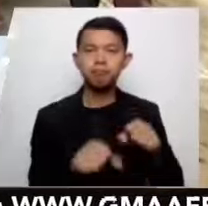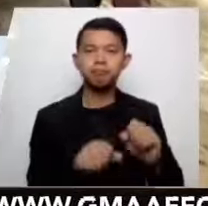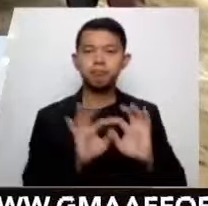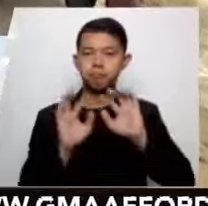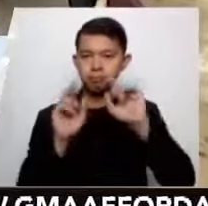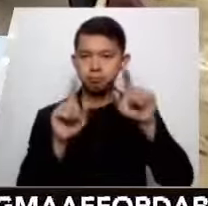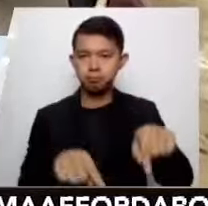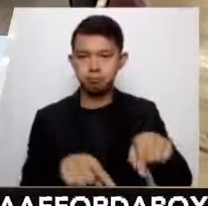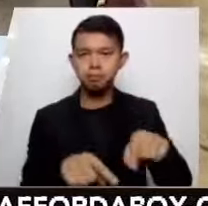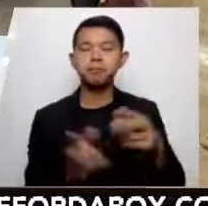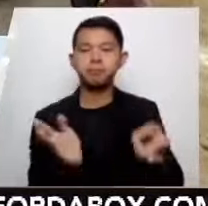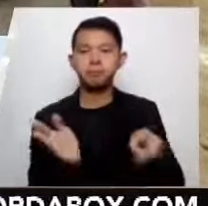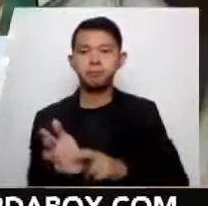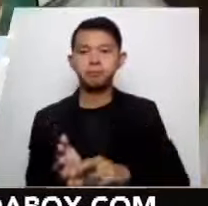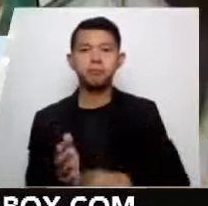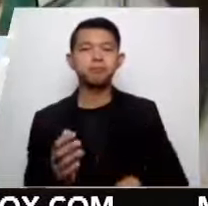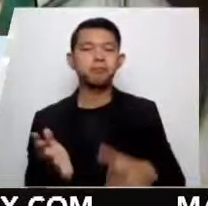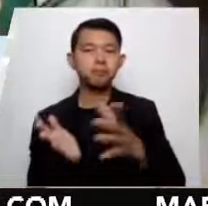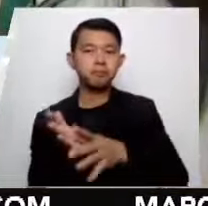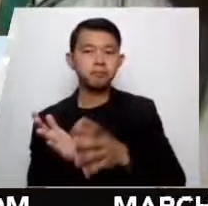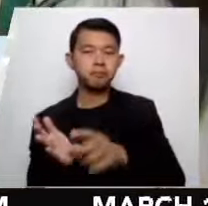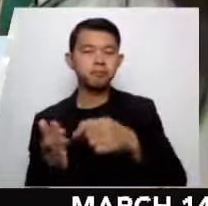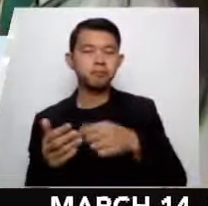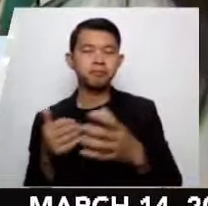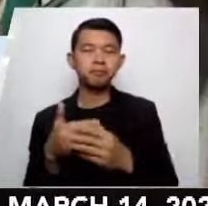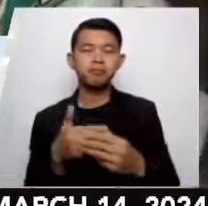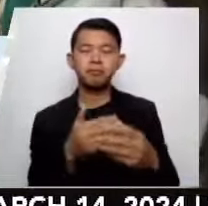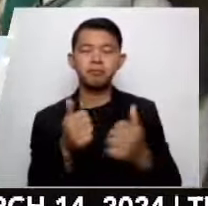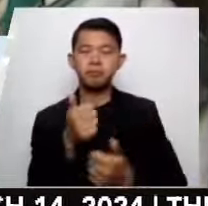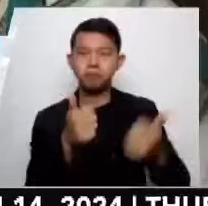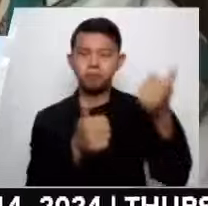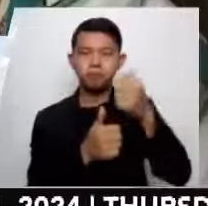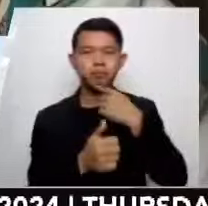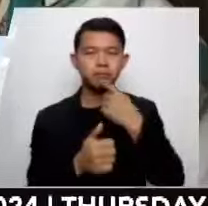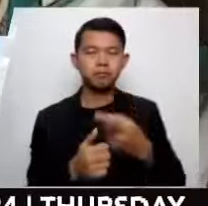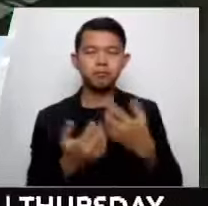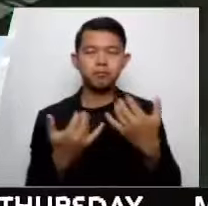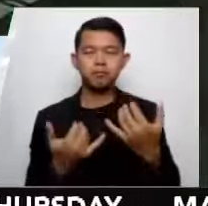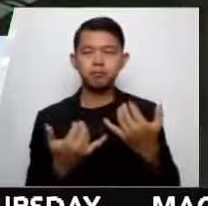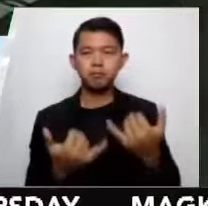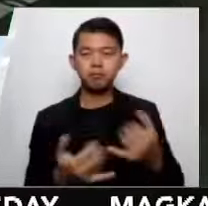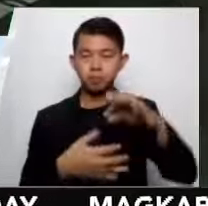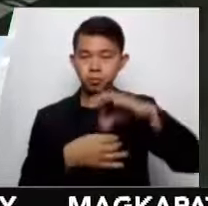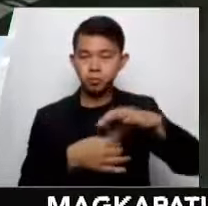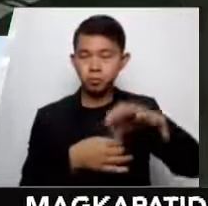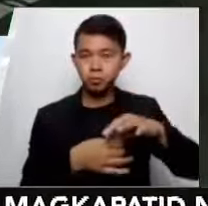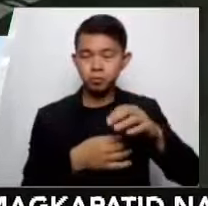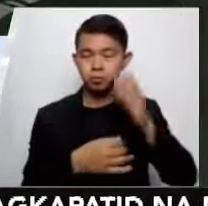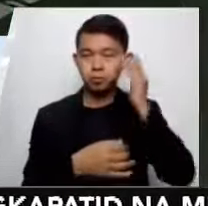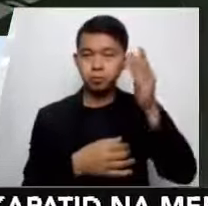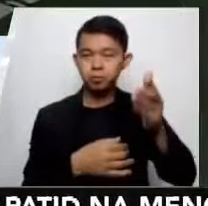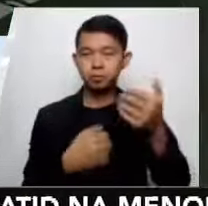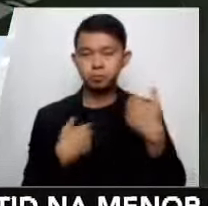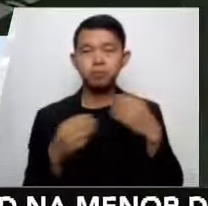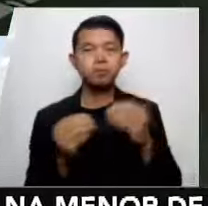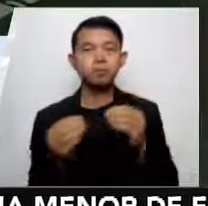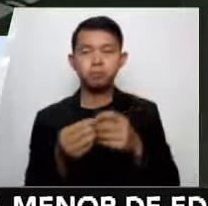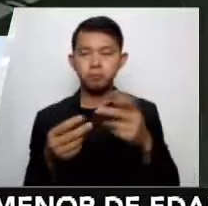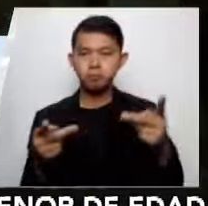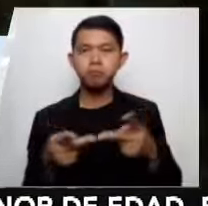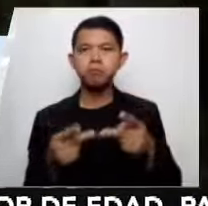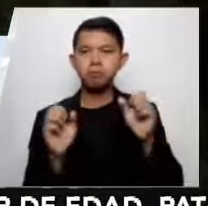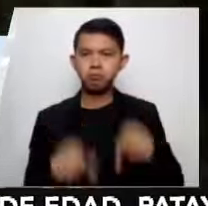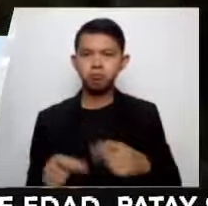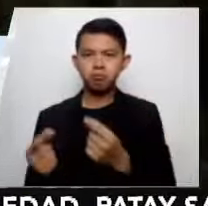Chairman George Erwin Garcia, ay sinabi niya na ngayong darating na eleksyon, mas maraming lugar na ang pwedeng magsagawa ng